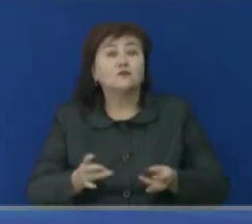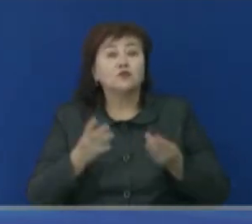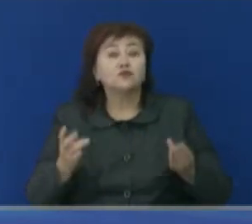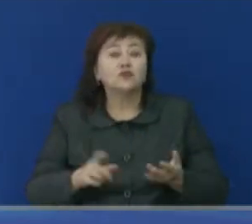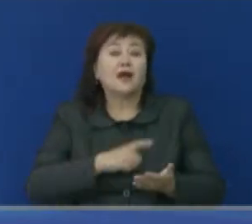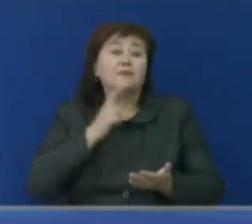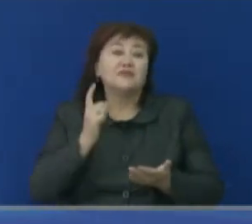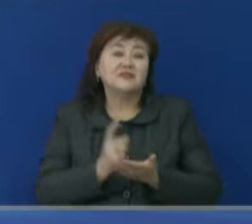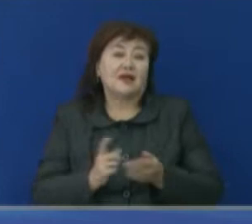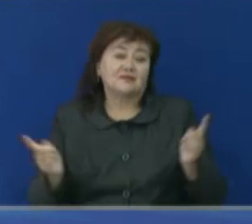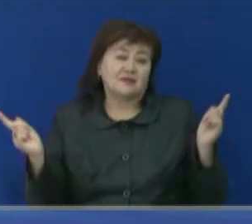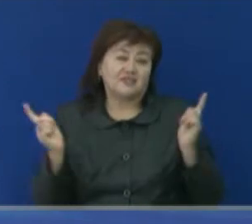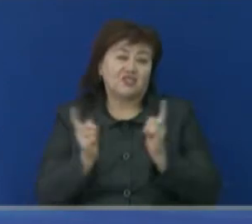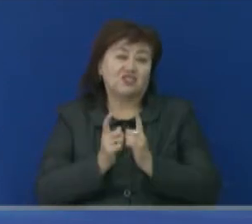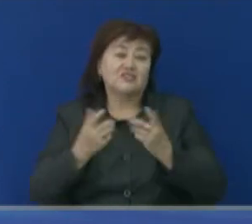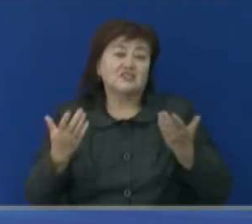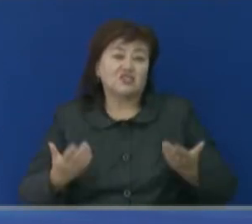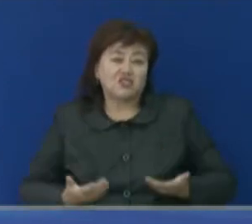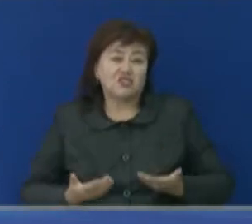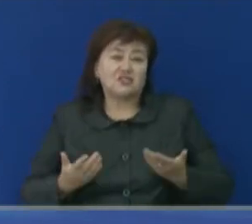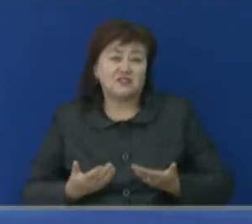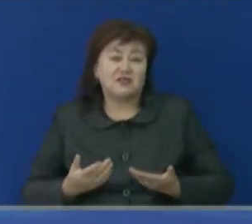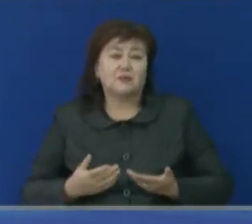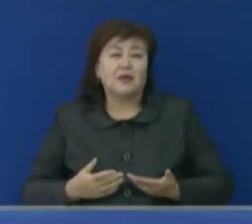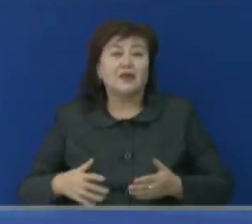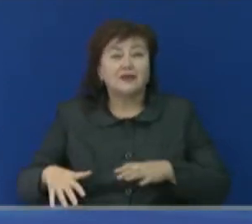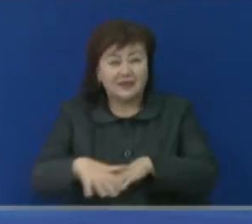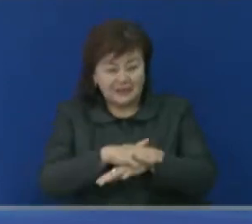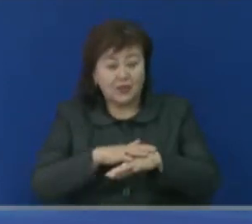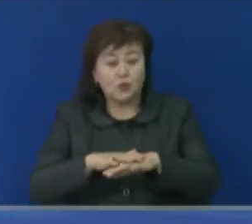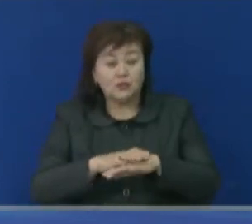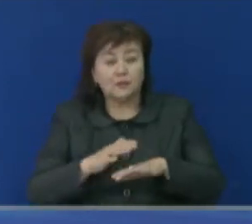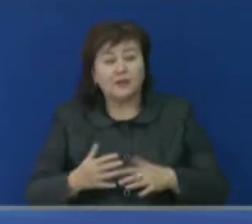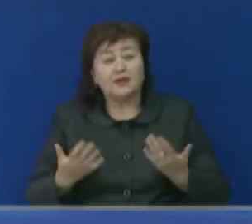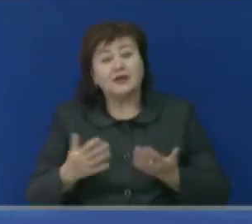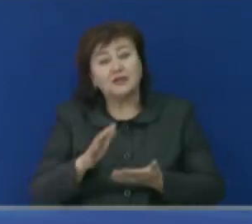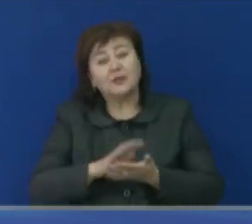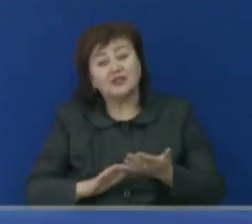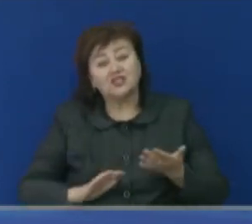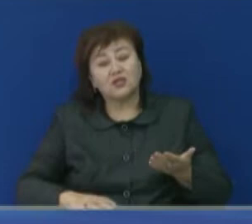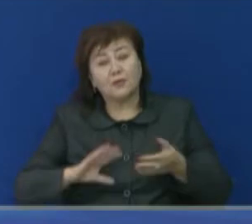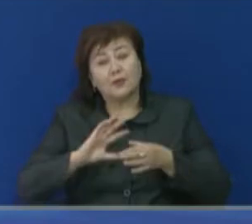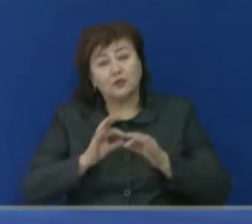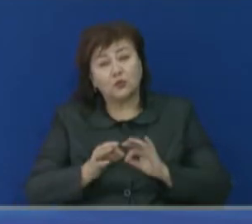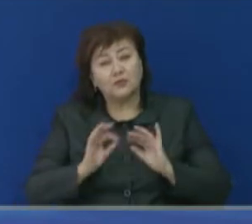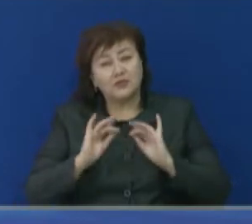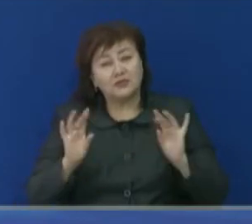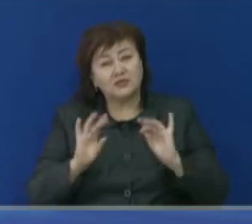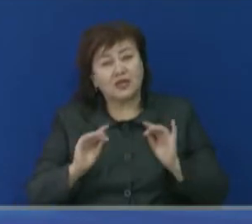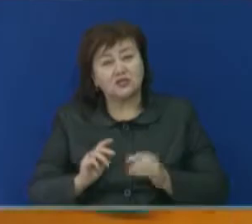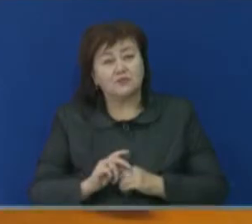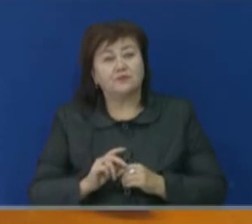Осы мақсатта қала әкімінің қалаға қарасты ауыл тұрғындарымен кездесуі тұрақты түрде жалғасын табуда. Толығырақ бейне материалдан көріңіз.